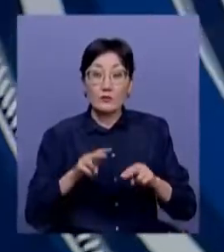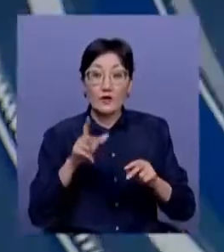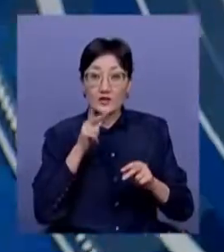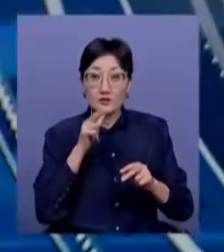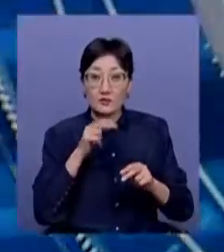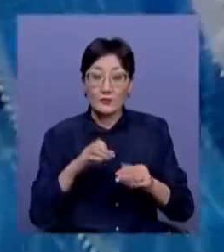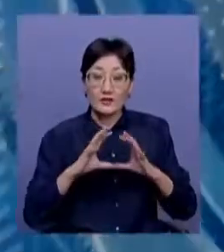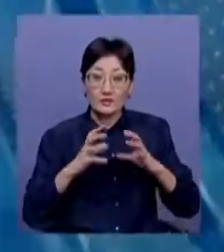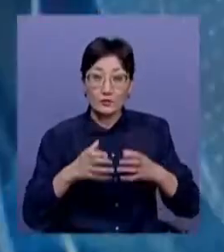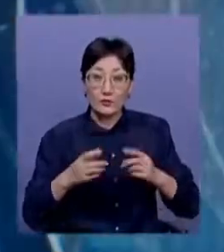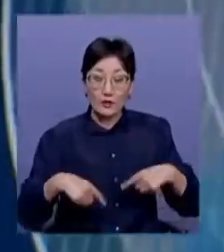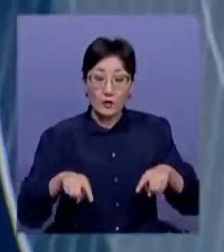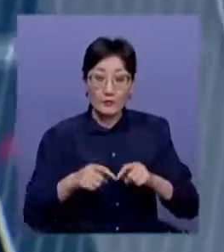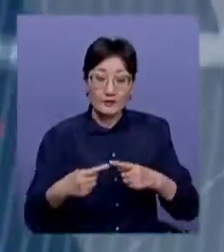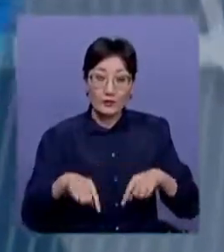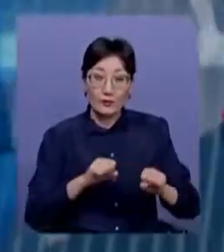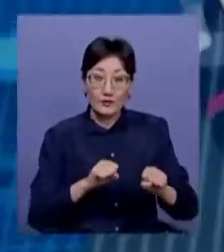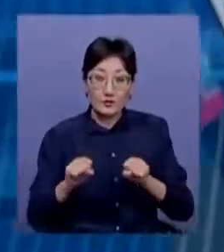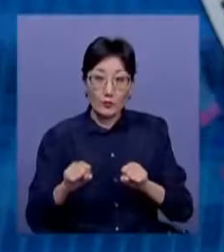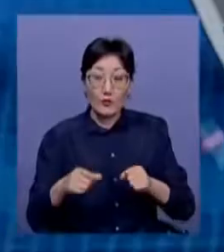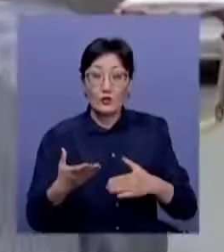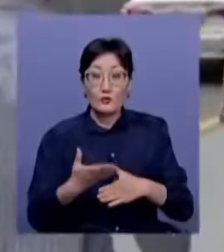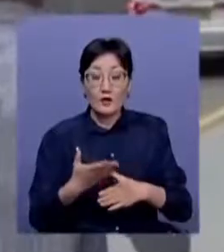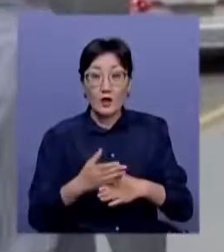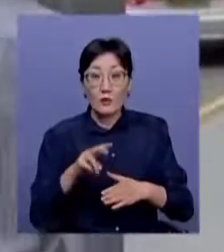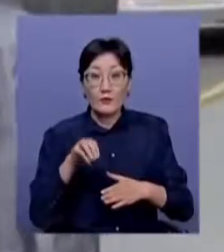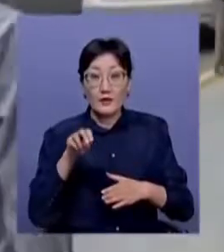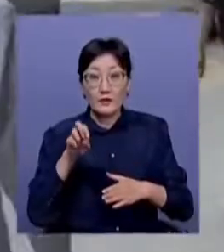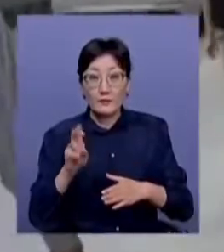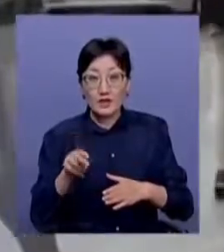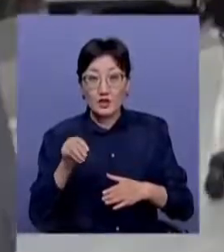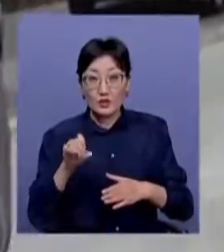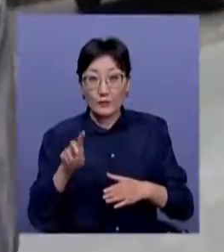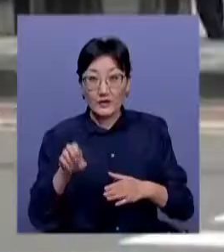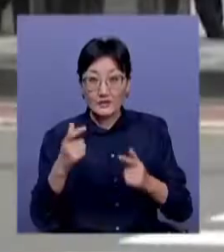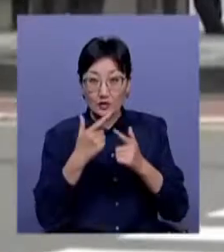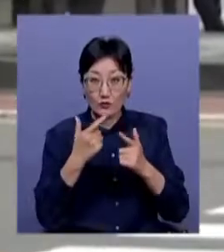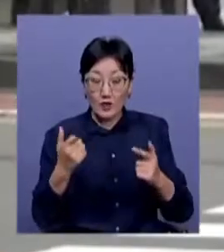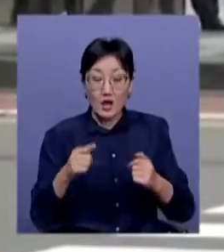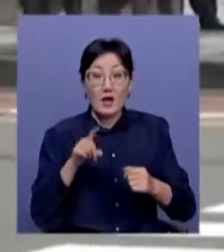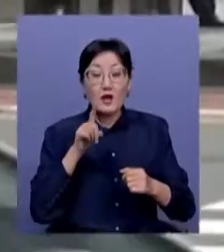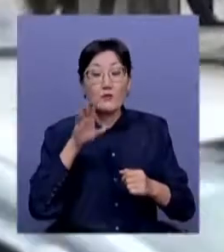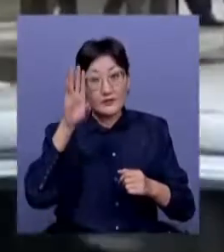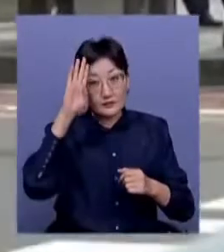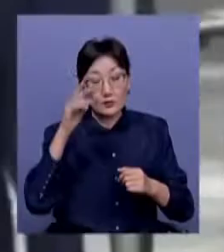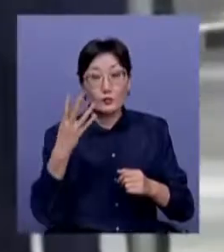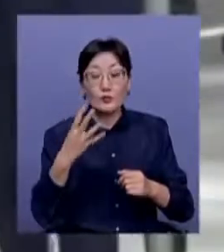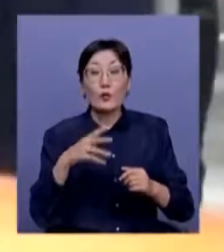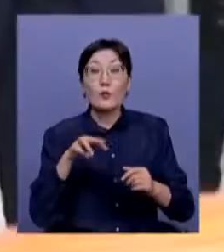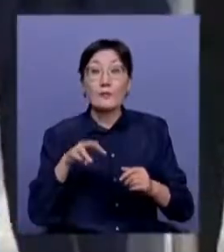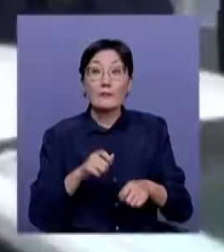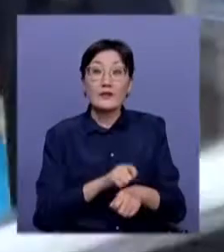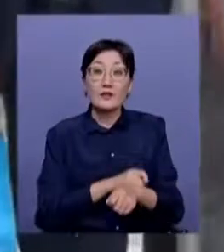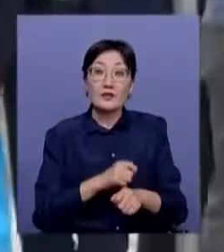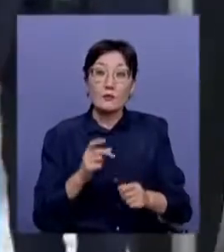корейлердің халықаралық қоғамдық ұйымы қорғаушысының көмекшісі Мейірбек Садық жариялаған. Оның сөзінше жас жігіт 9 метр биіктіктен құлаған.